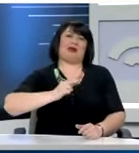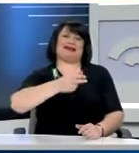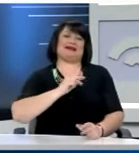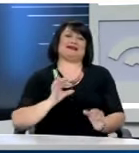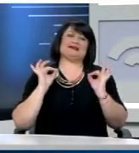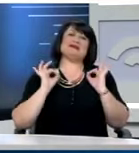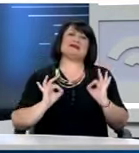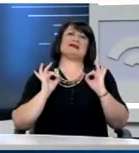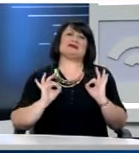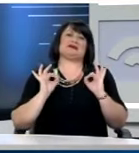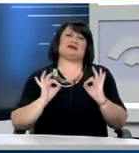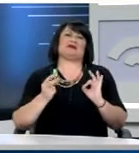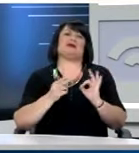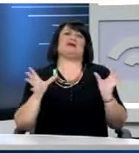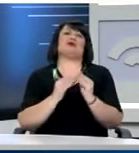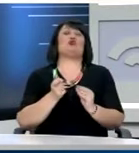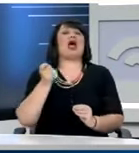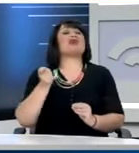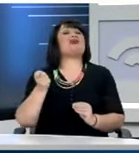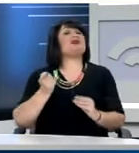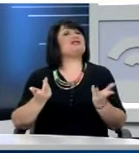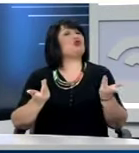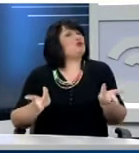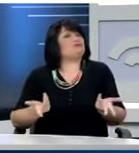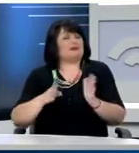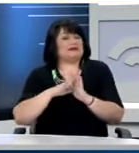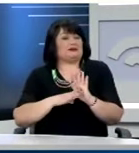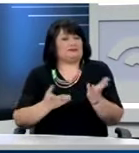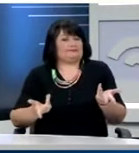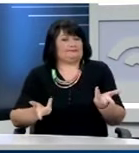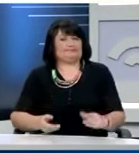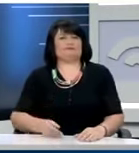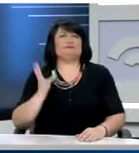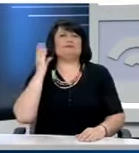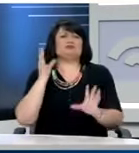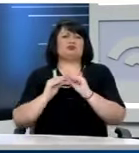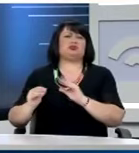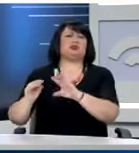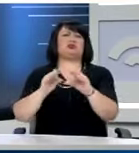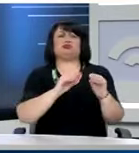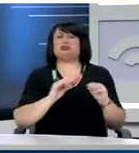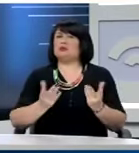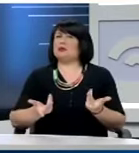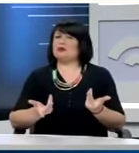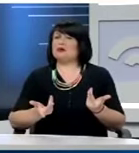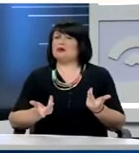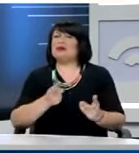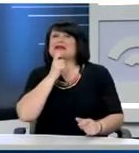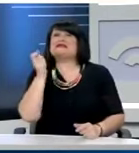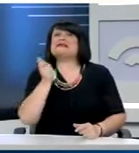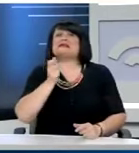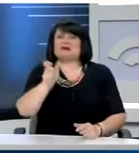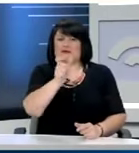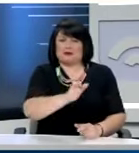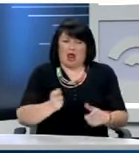συγκεκριμένες απαντήσεις σε σχέση με το ασφαλιστικό, διότι έχουν ακουστεί πολλά. Κάθε συνταξιούχος και